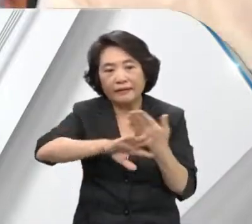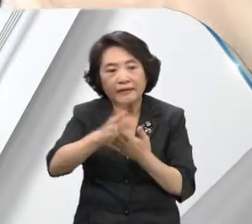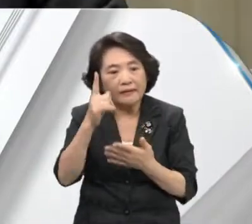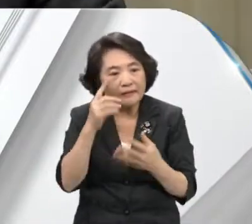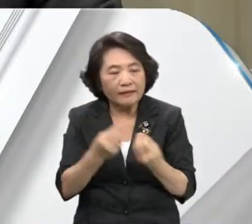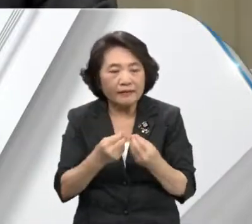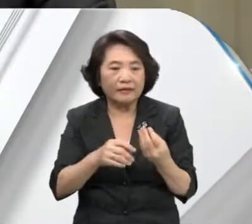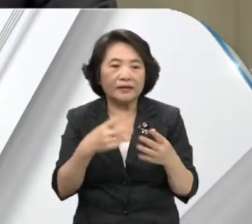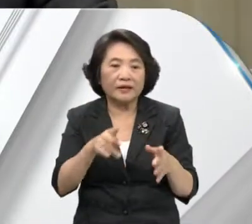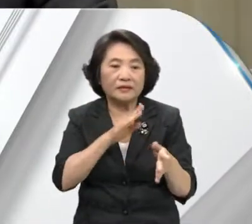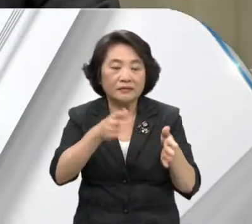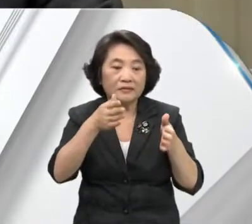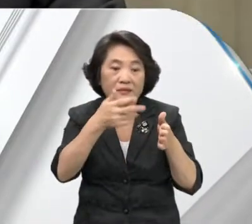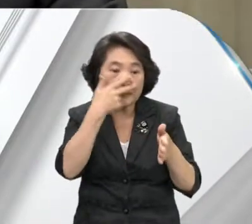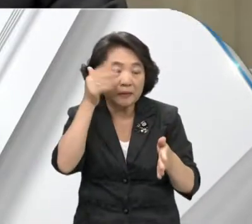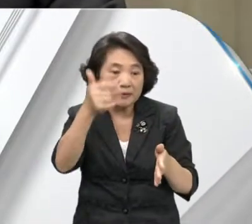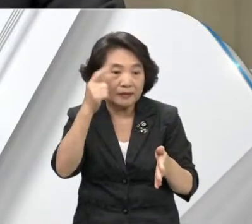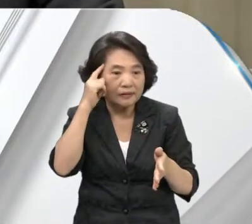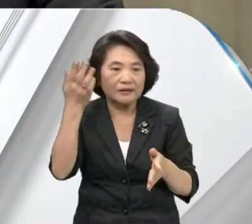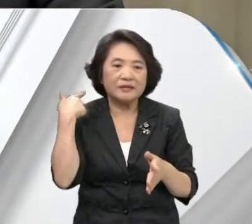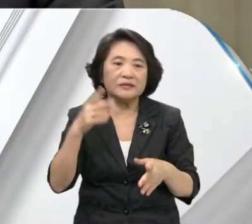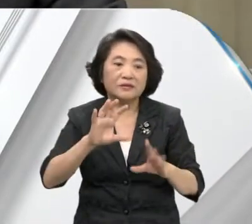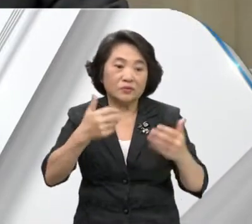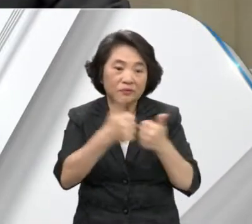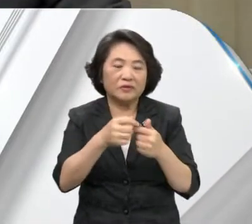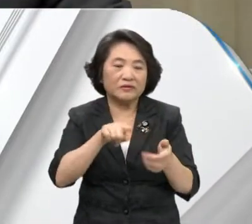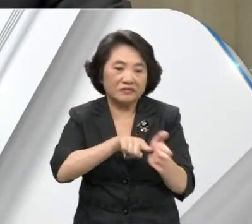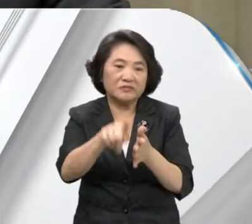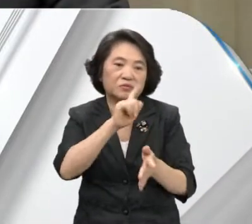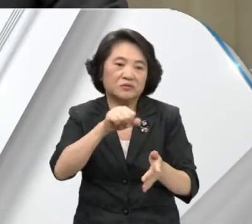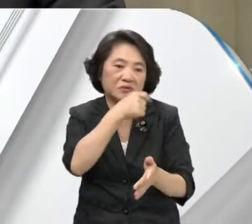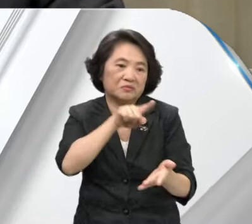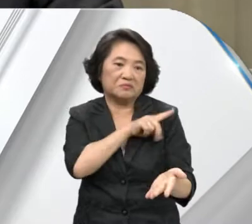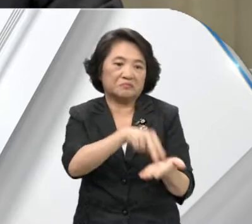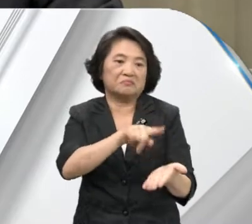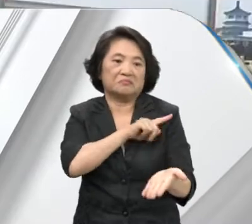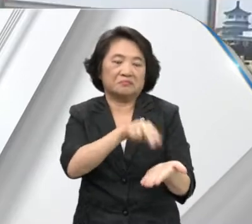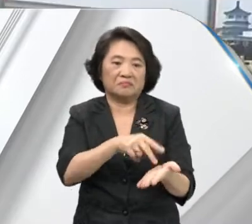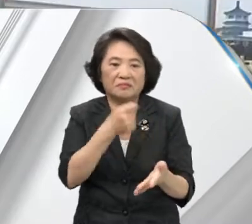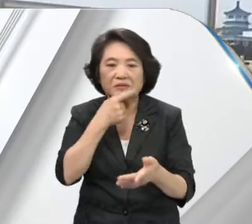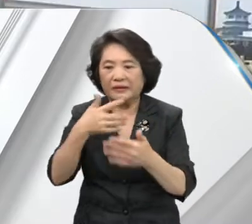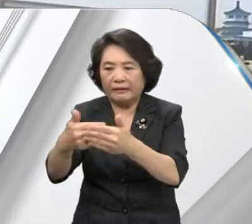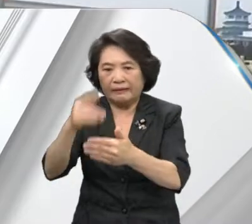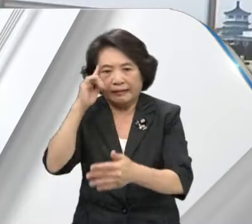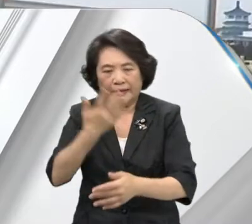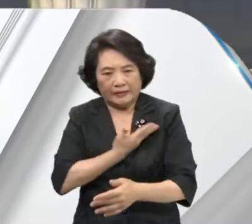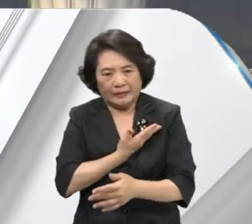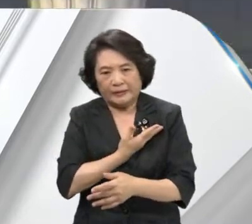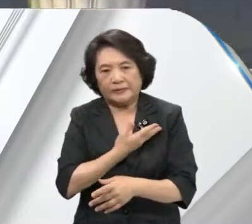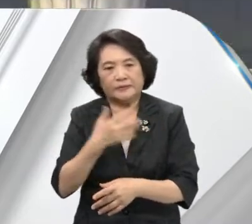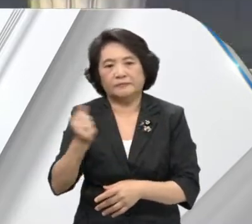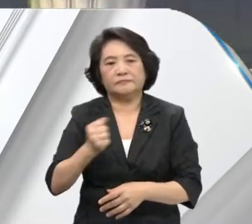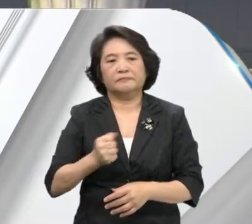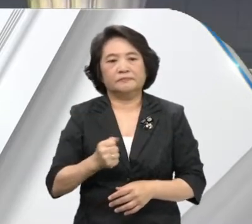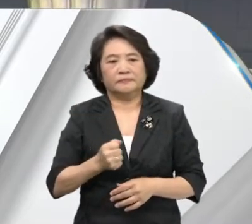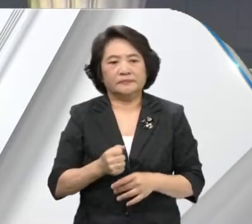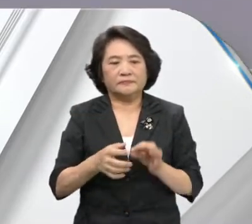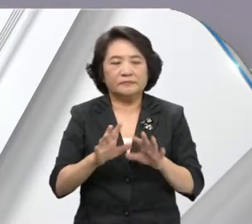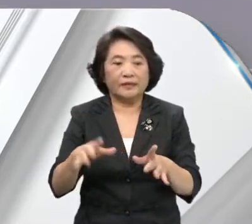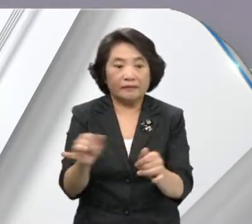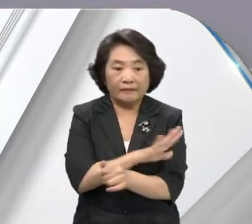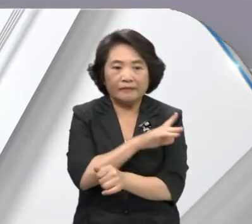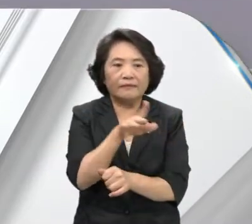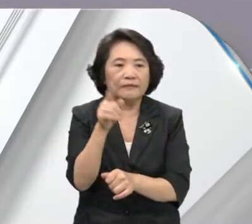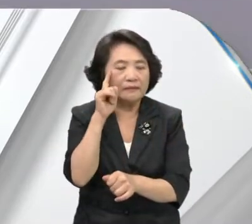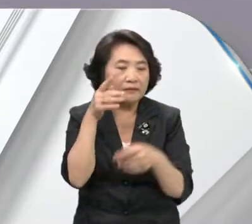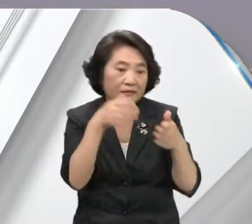在点名行政总裁陈德先前的贵妃进贡台台共法，每当讲到中国对台湾政策的敏感期，咱们是知道对